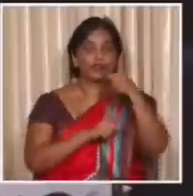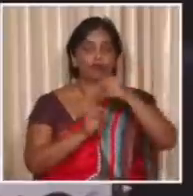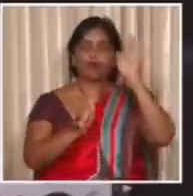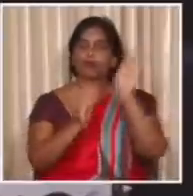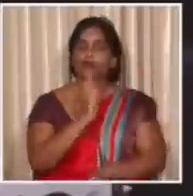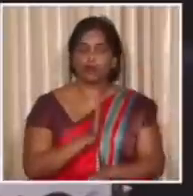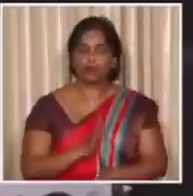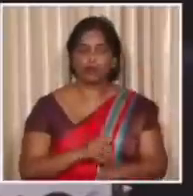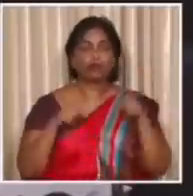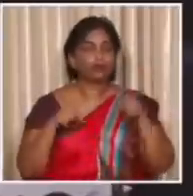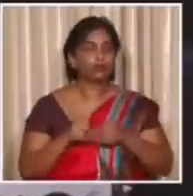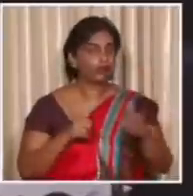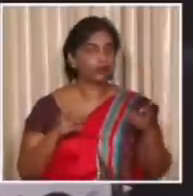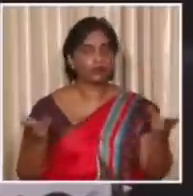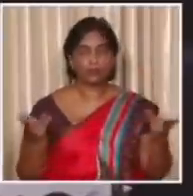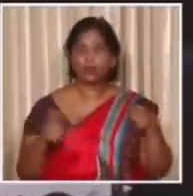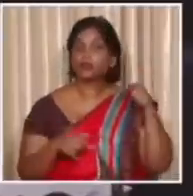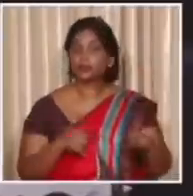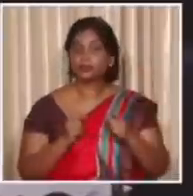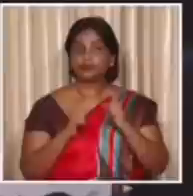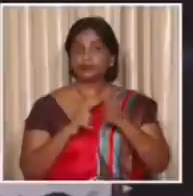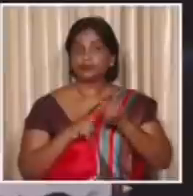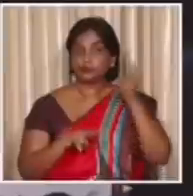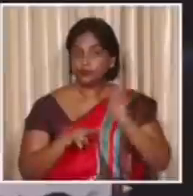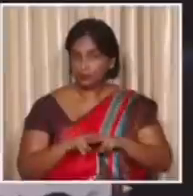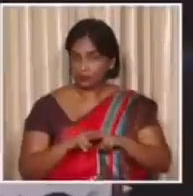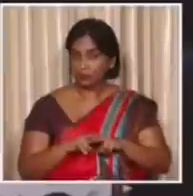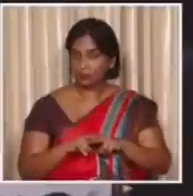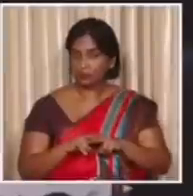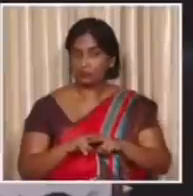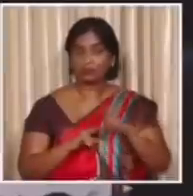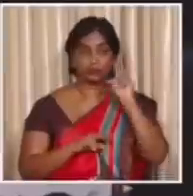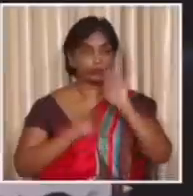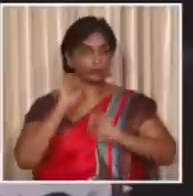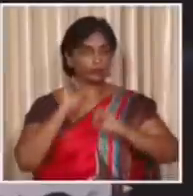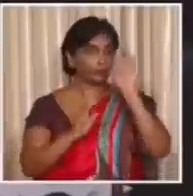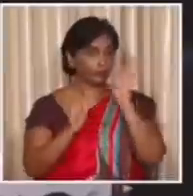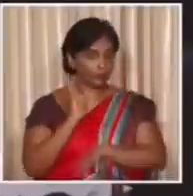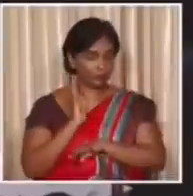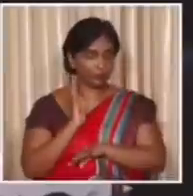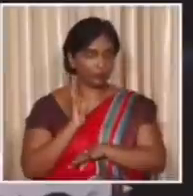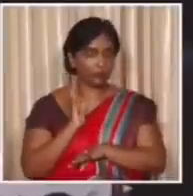කියනවා දැන් මොකද වෙන්නේ මේ සේවක අර්ථසාධක කරමුදල 20කින් කපහැරියොත්